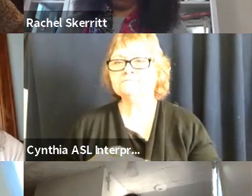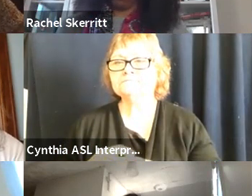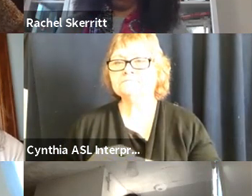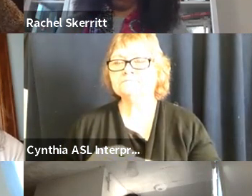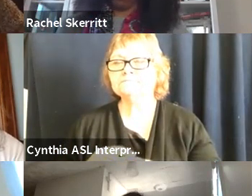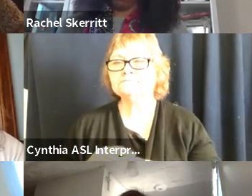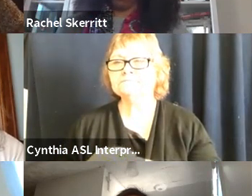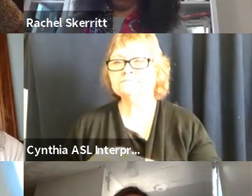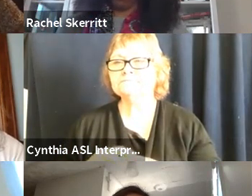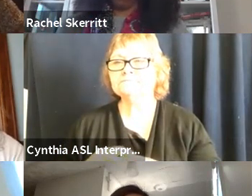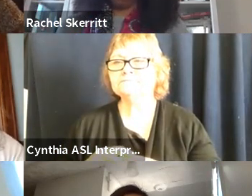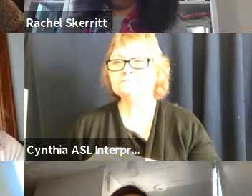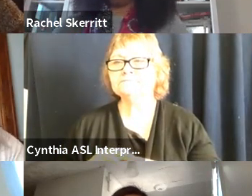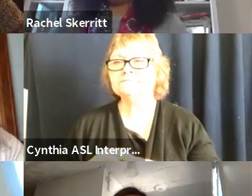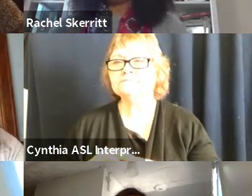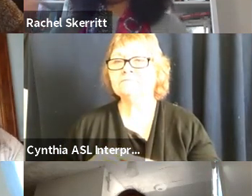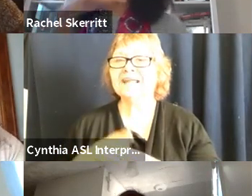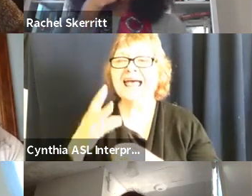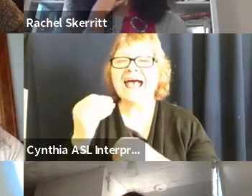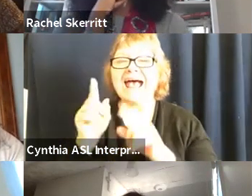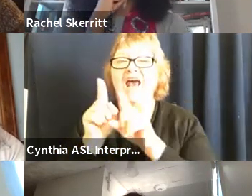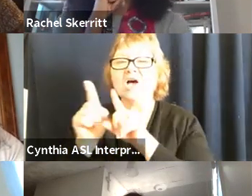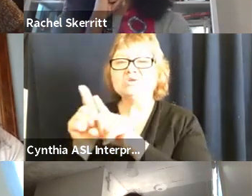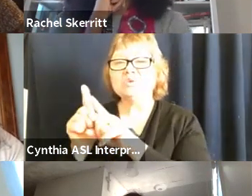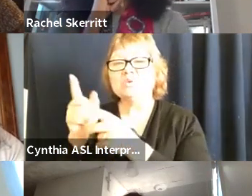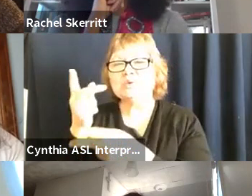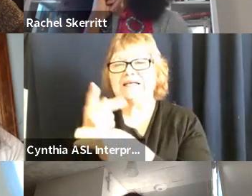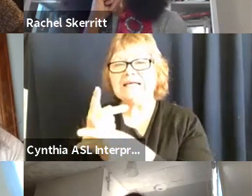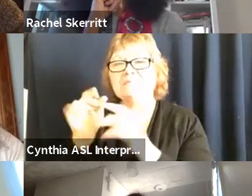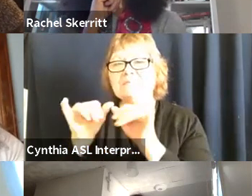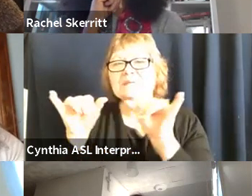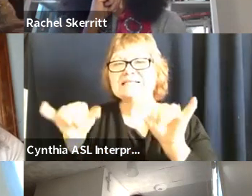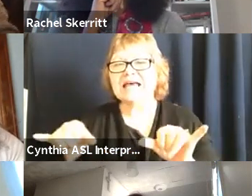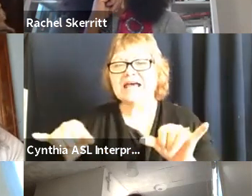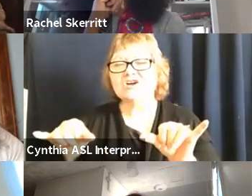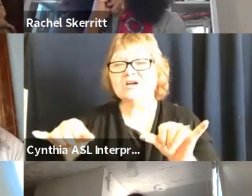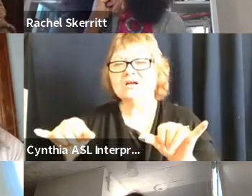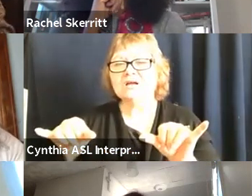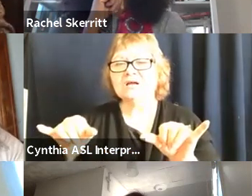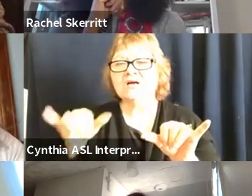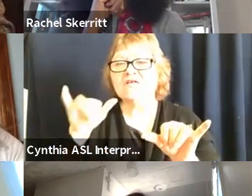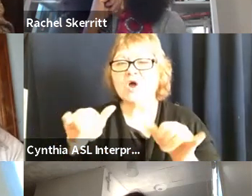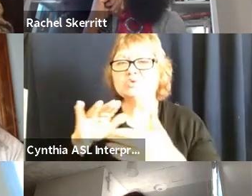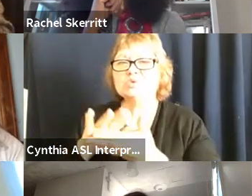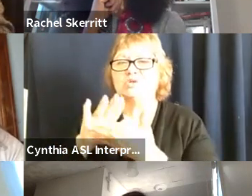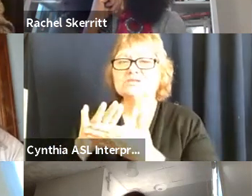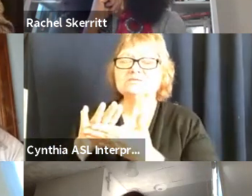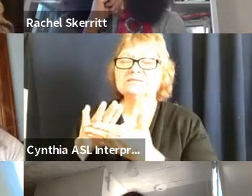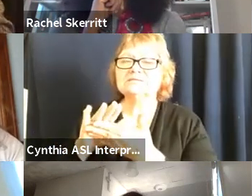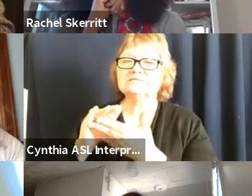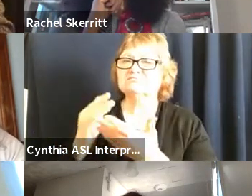一直的水平和水準. And also to keep the standard for this school in the